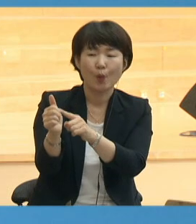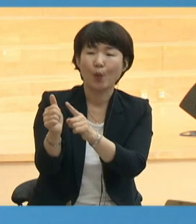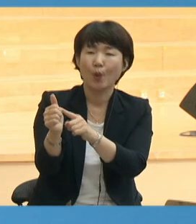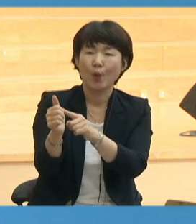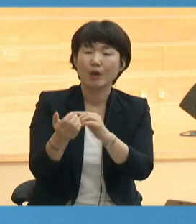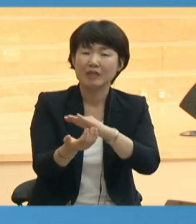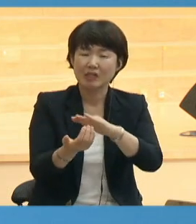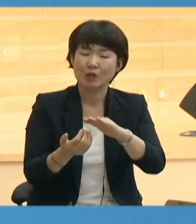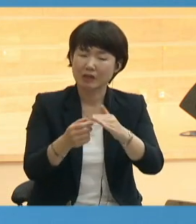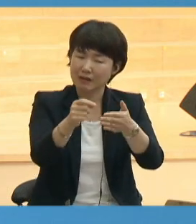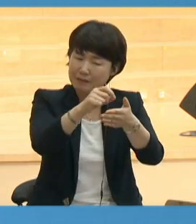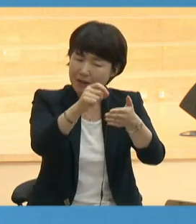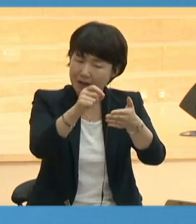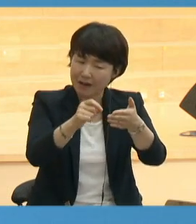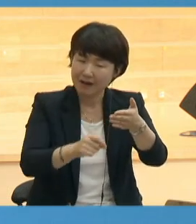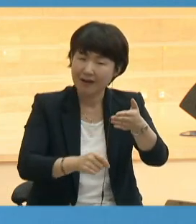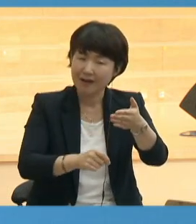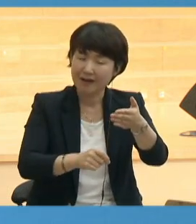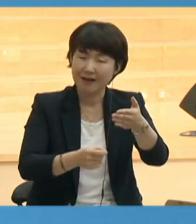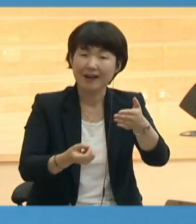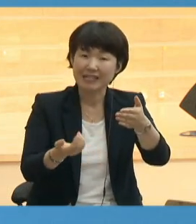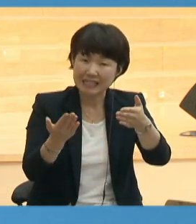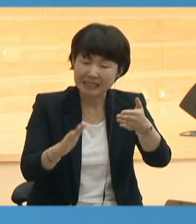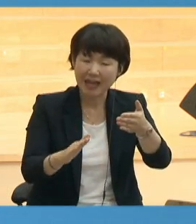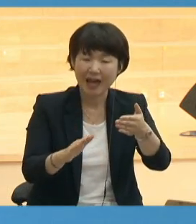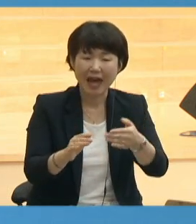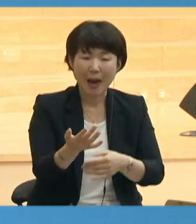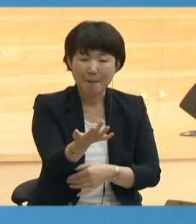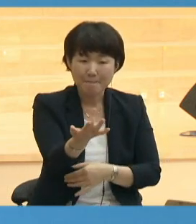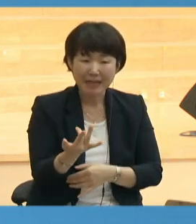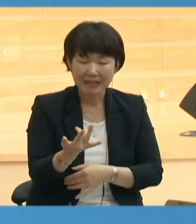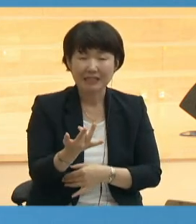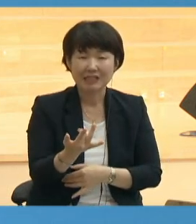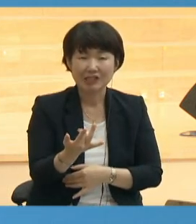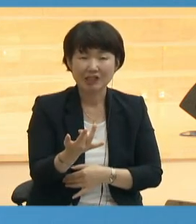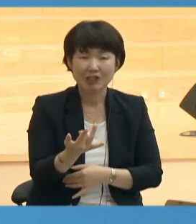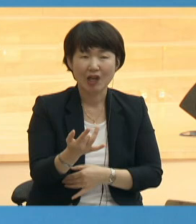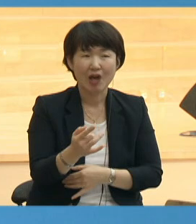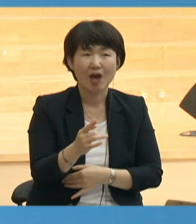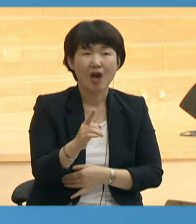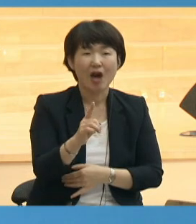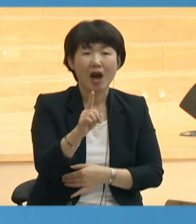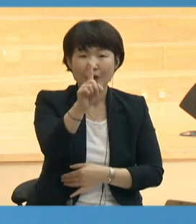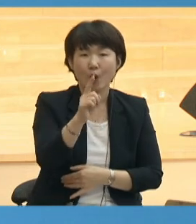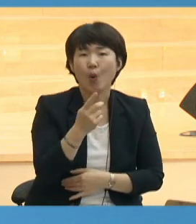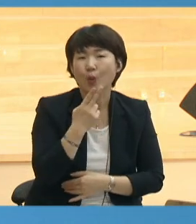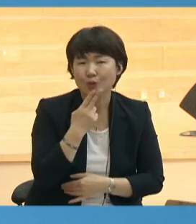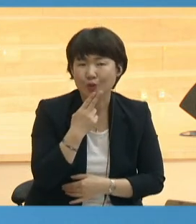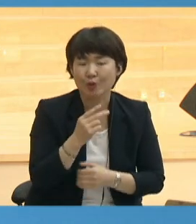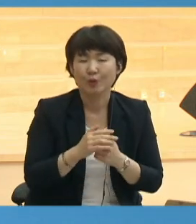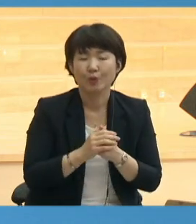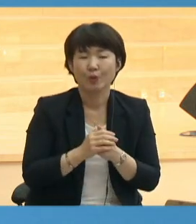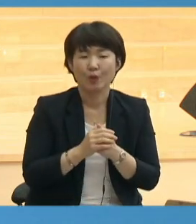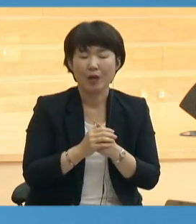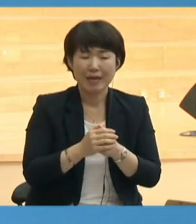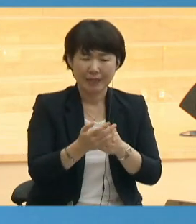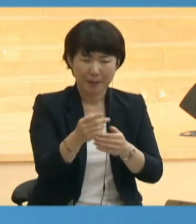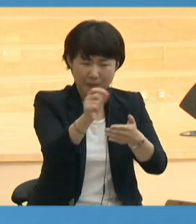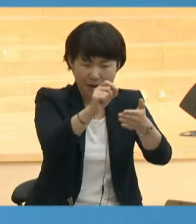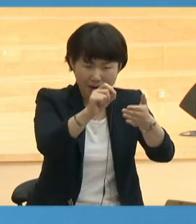전서 를 쓰면서 빠뜨리지 않고 있는 게 있어요 그래도 힘든 얻어갑니다